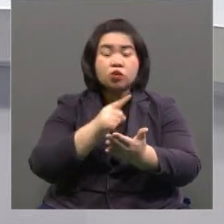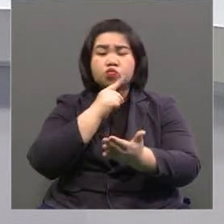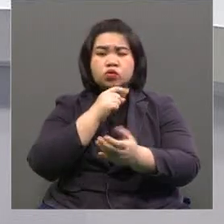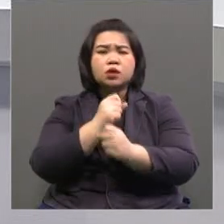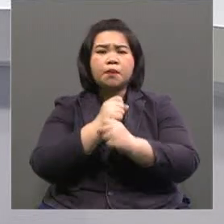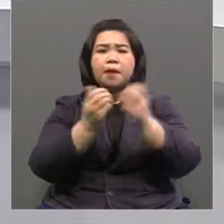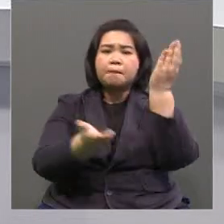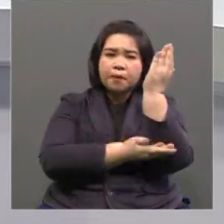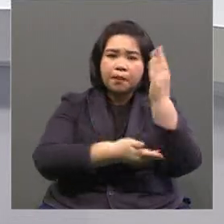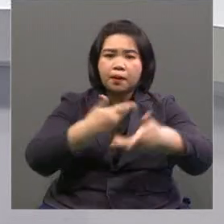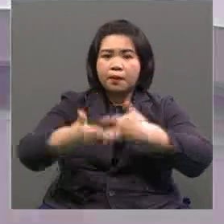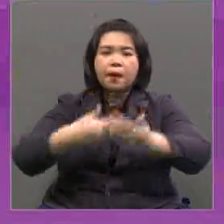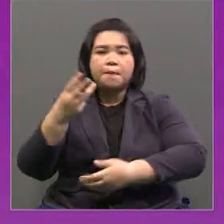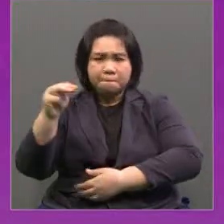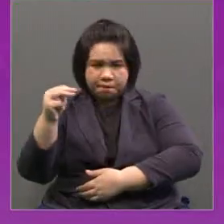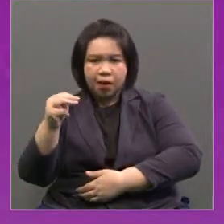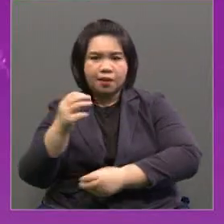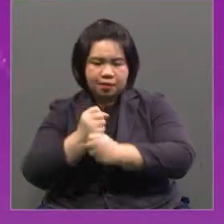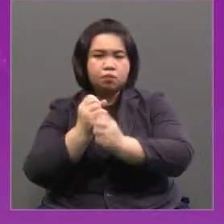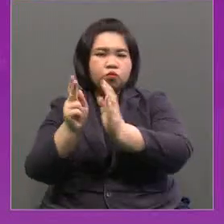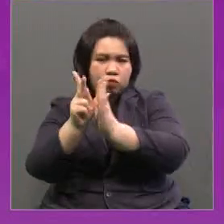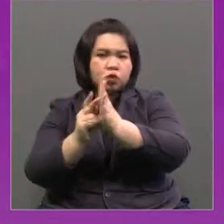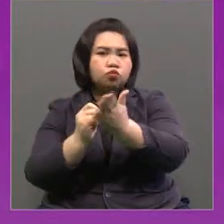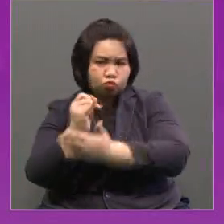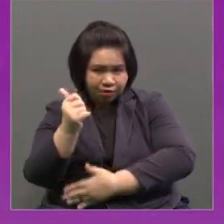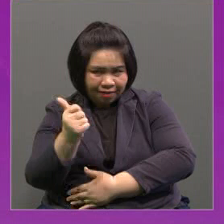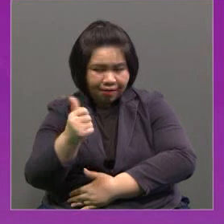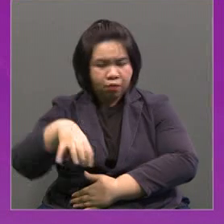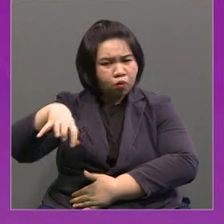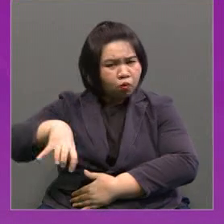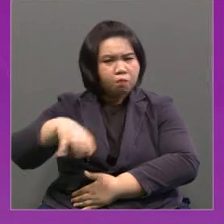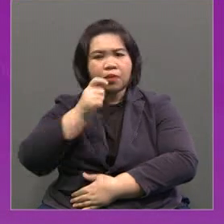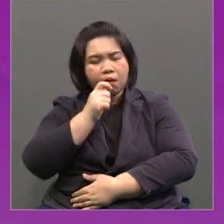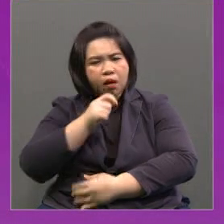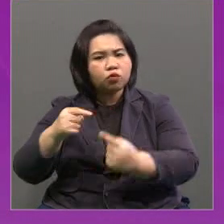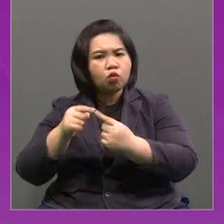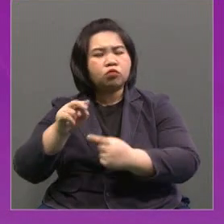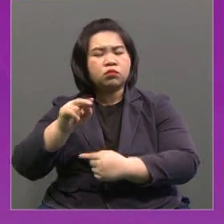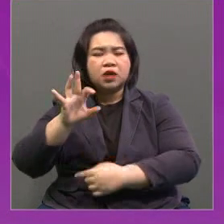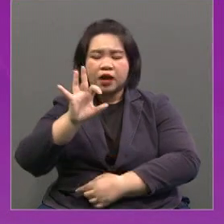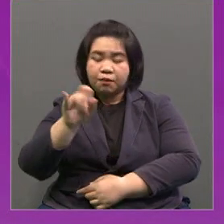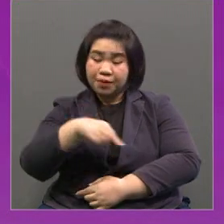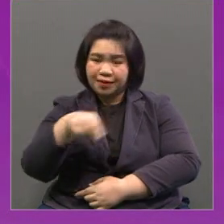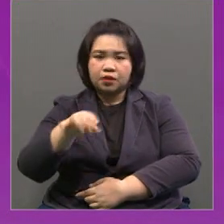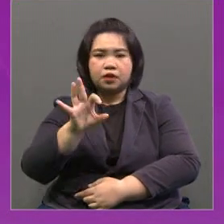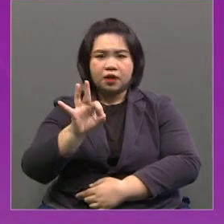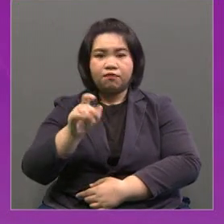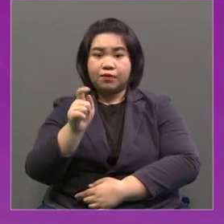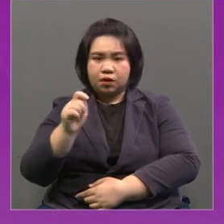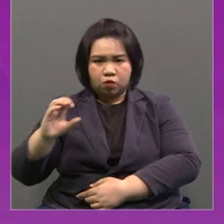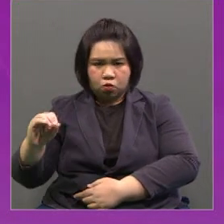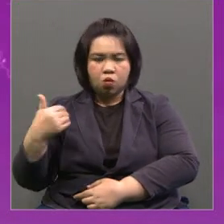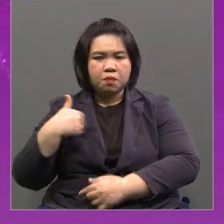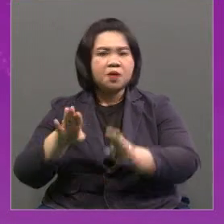างถูกกรต Small ซึเรื่องนี้ทางรมปปาไม้และองคกันอาหารและการเกopiaศแ่ง 3 ประชาชาต หรอว่า FAO เข้ามีการเปิดตัว